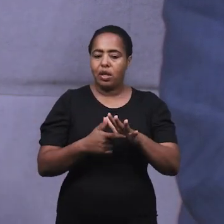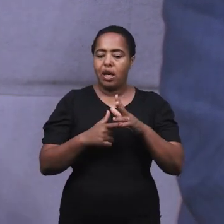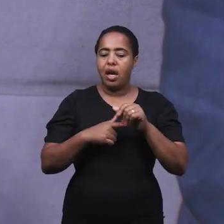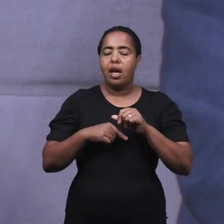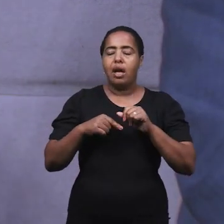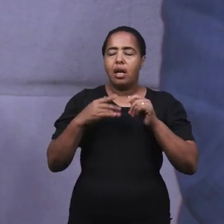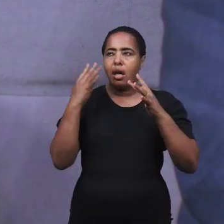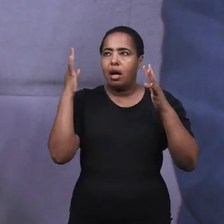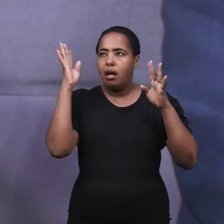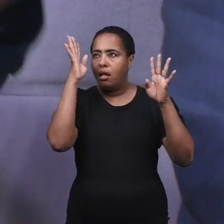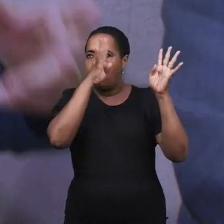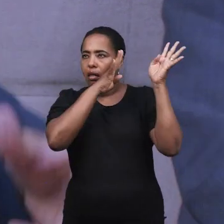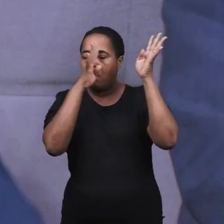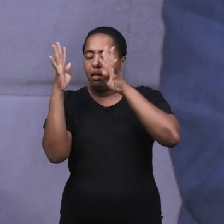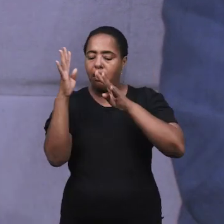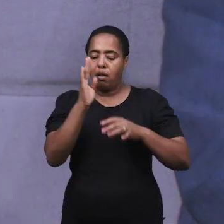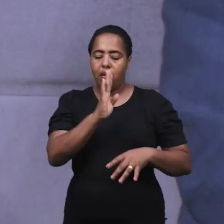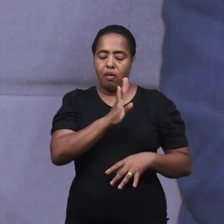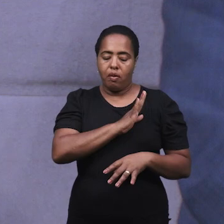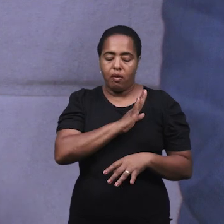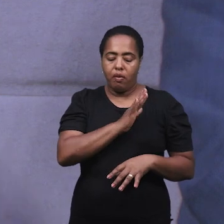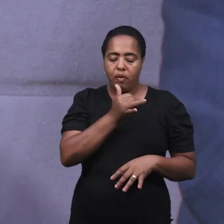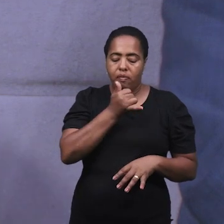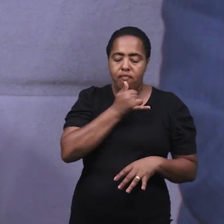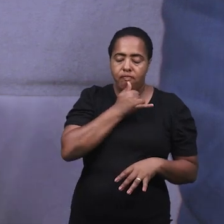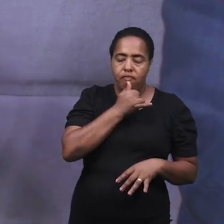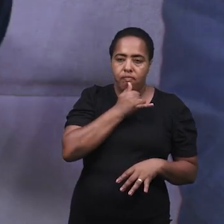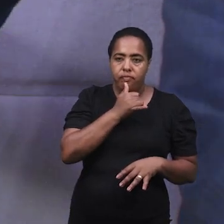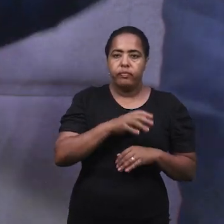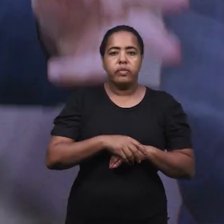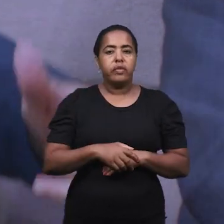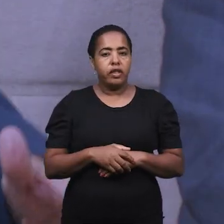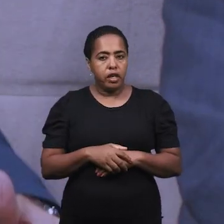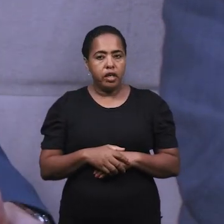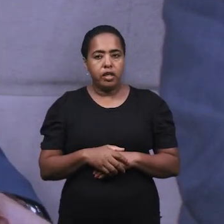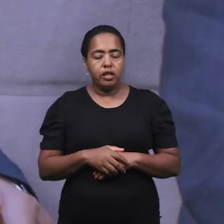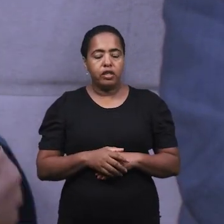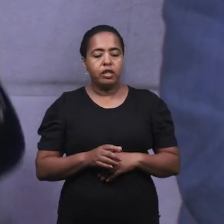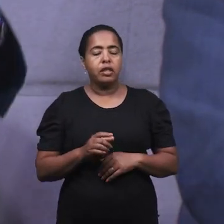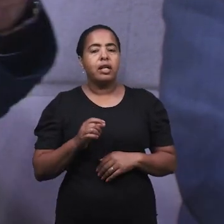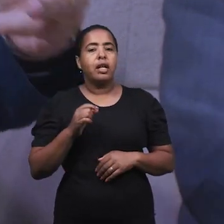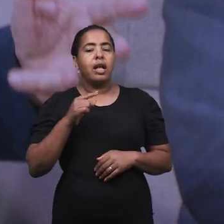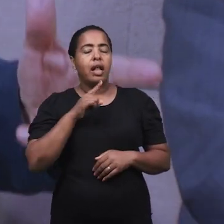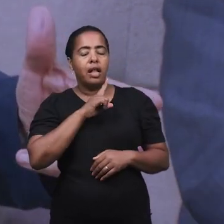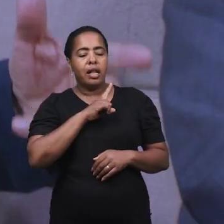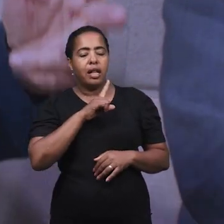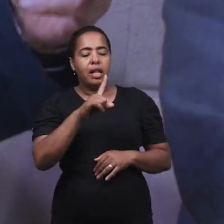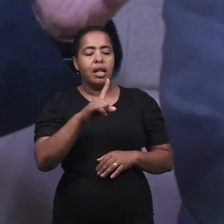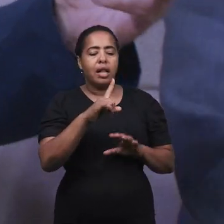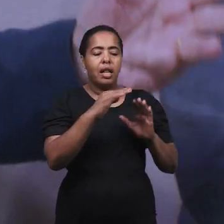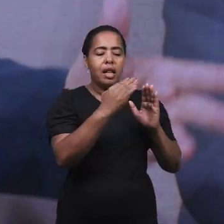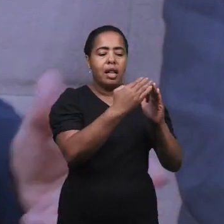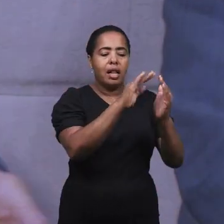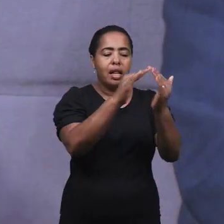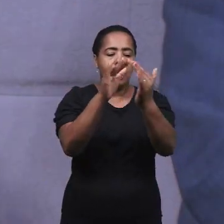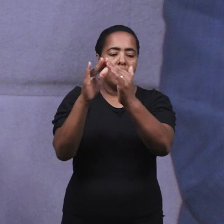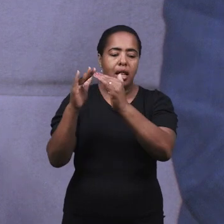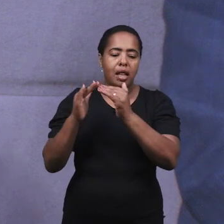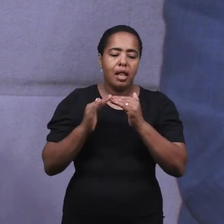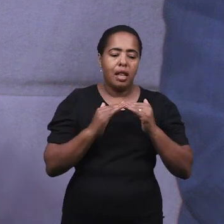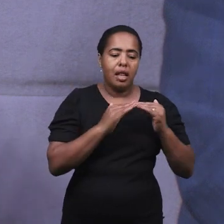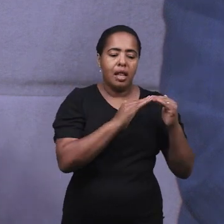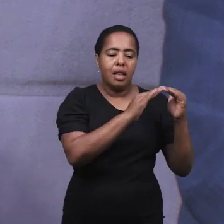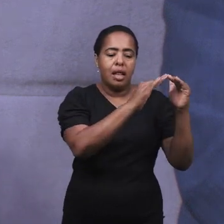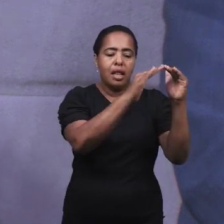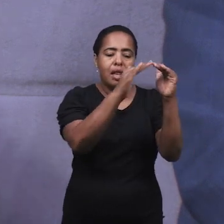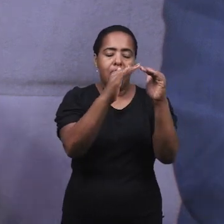là, dans le village, dans le partage du pain, Jésus se révèle à eux. Et Jésus commence